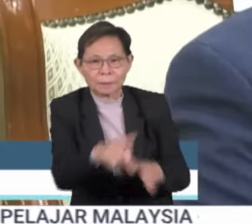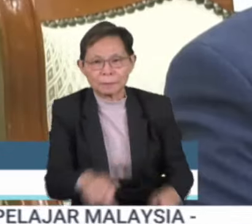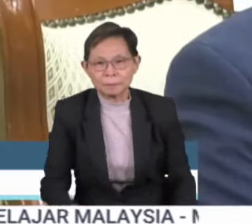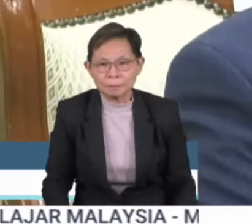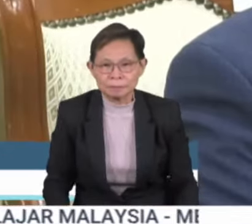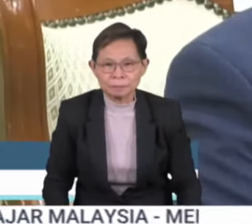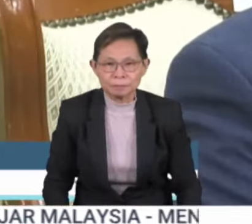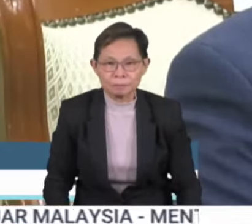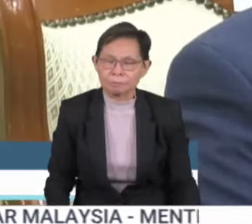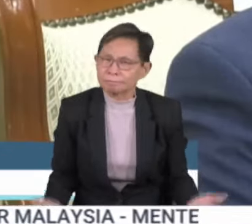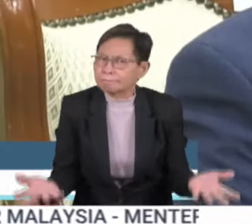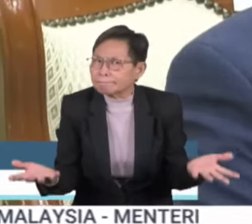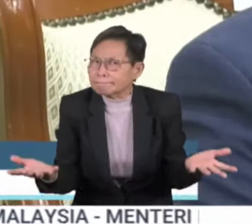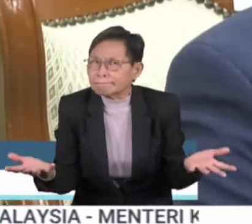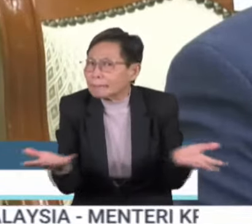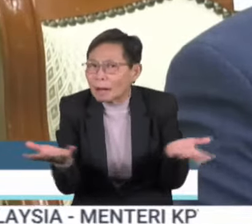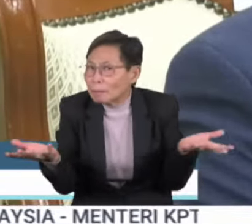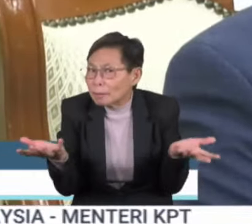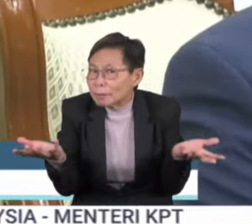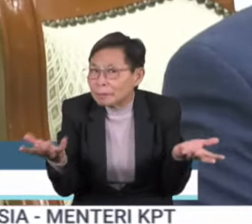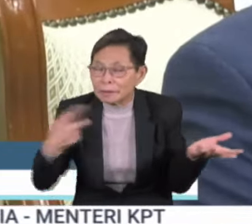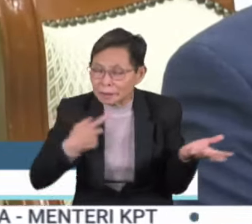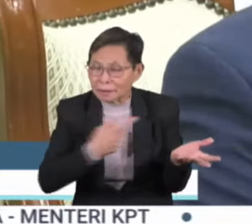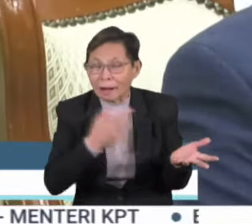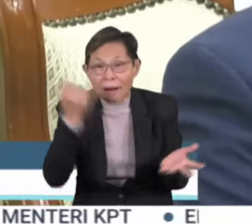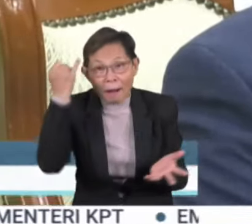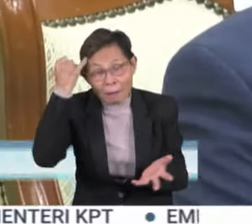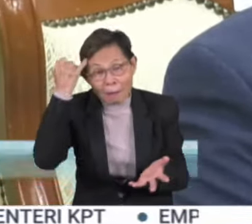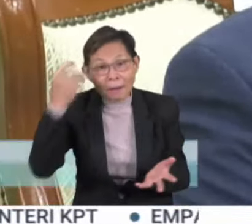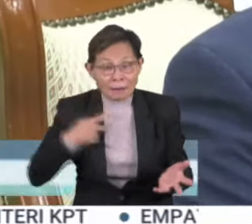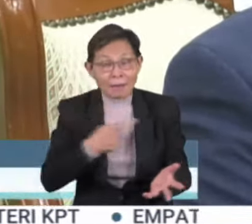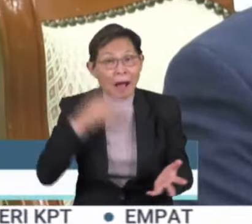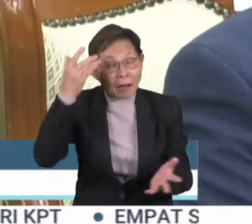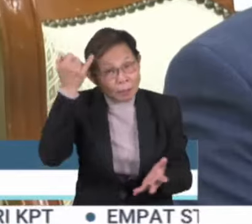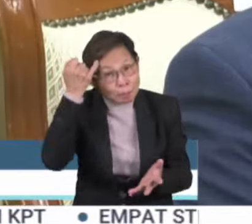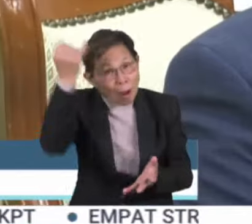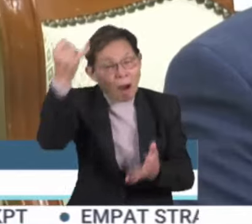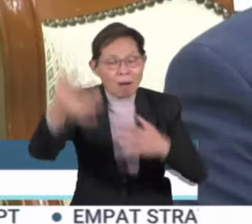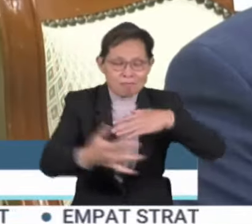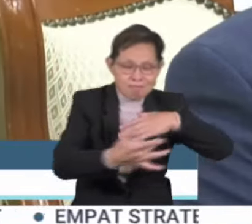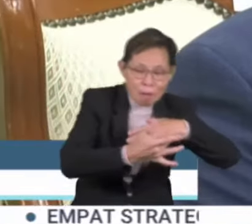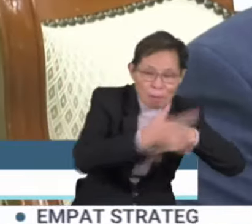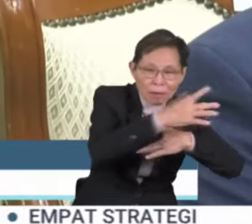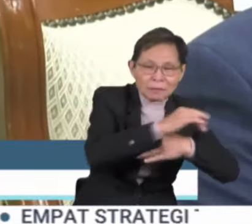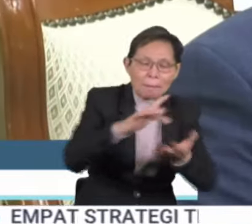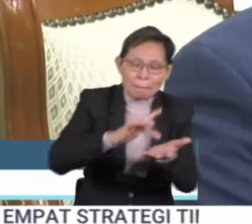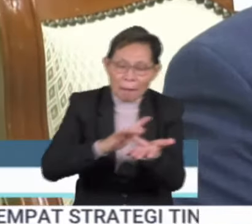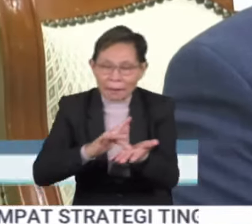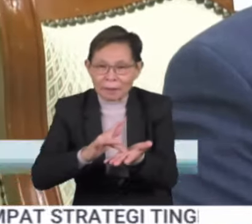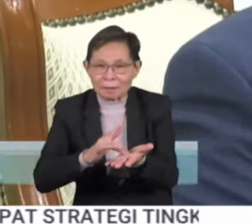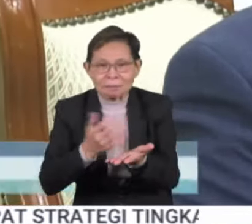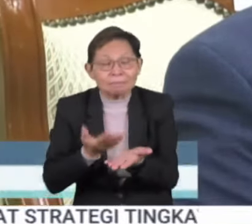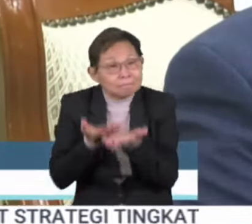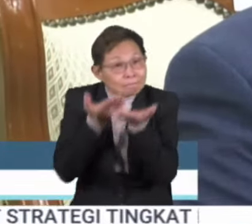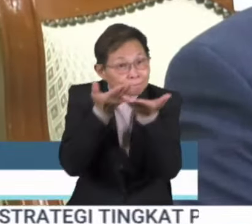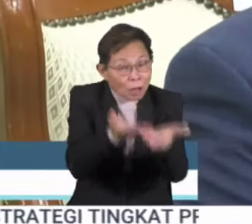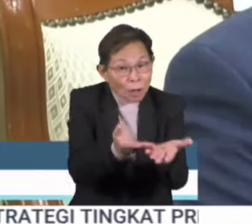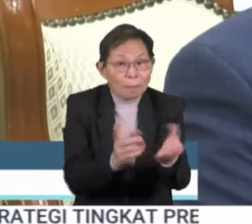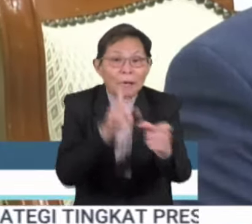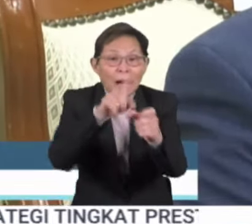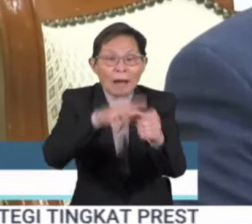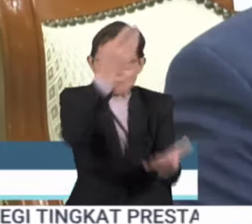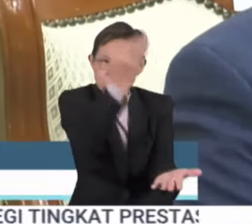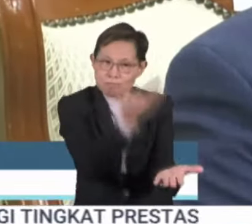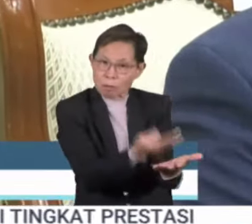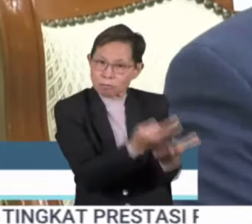terbabit apa pun kita akan memberikan pandangan teknikal dan medikal berdasarkan evidence bas